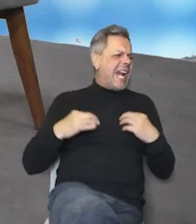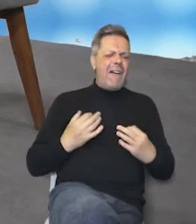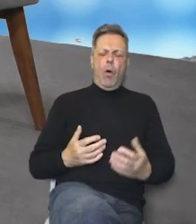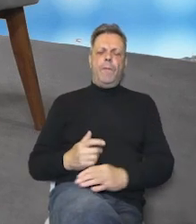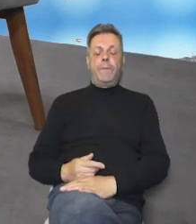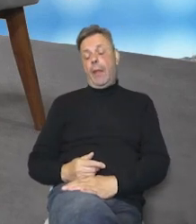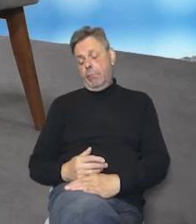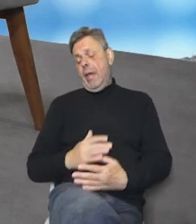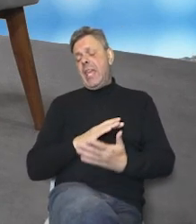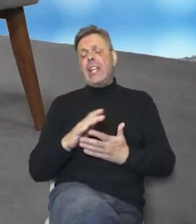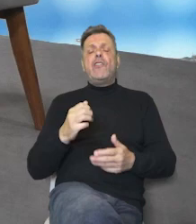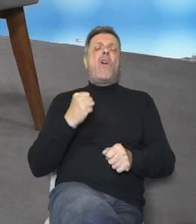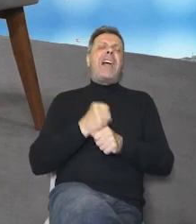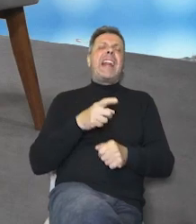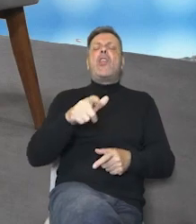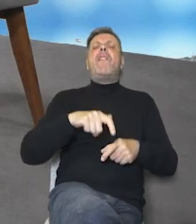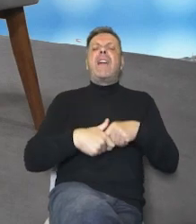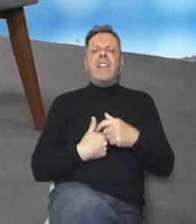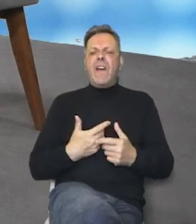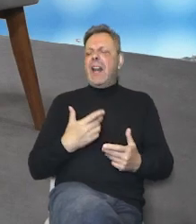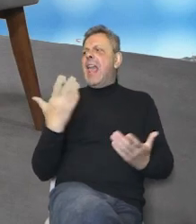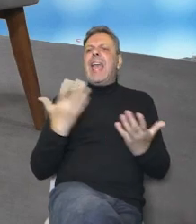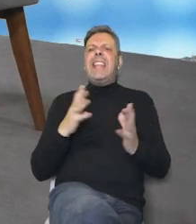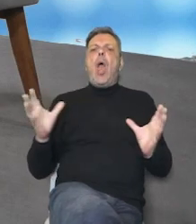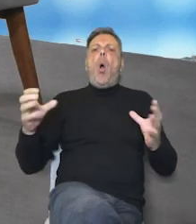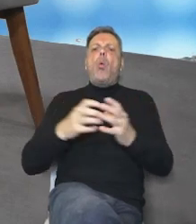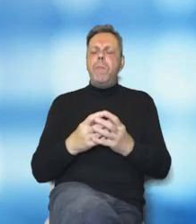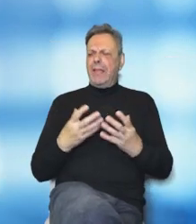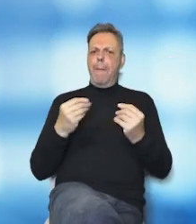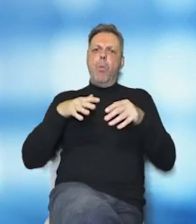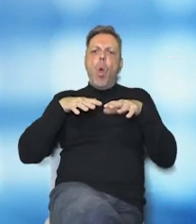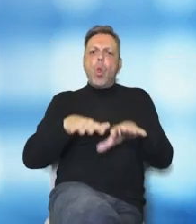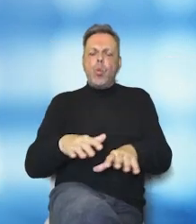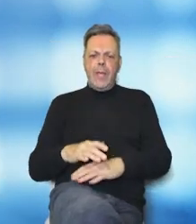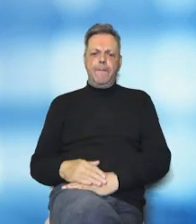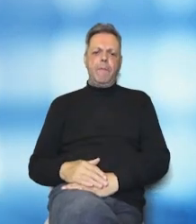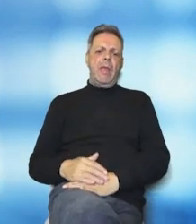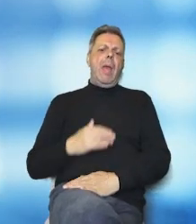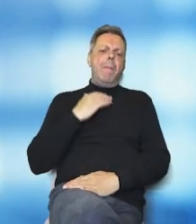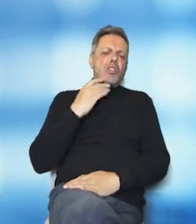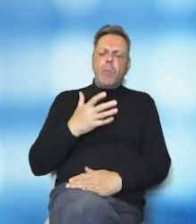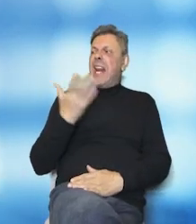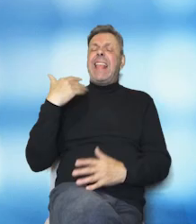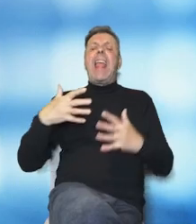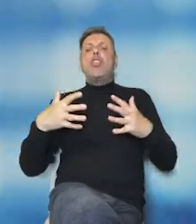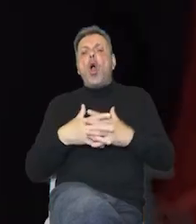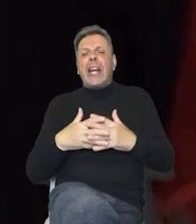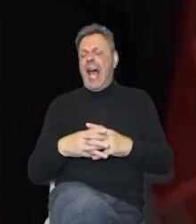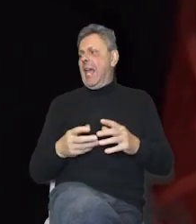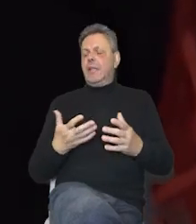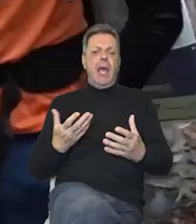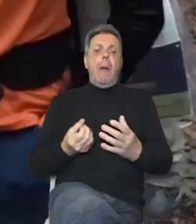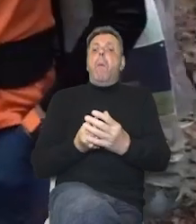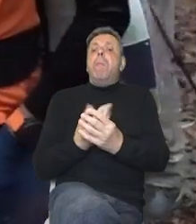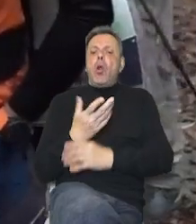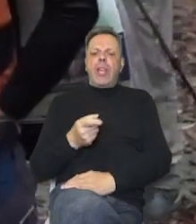radite događaje, gdje god okupljate masu ljudi, bilo to u nekom gradu ili bilo to u prirodi